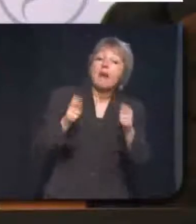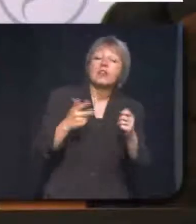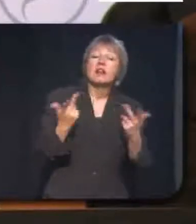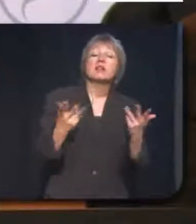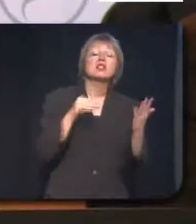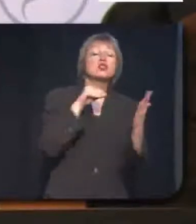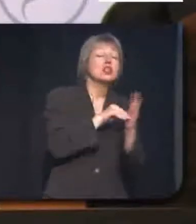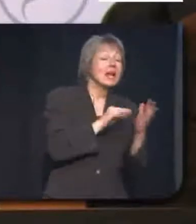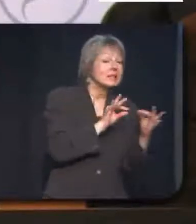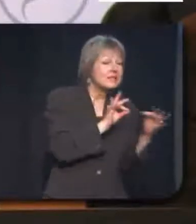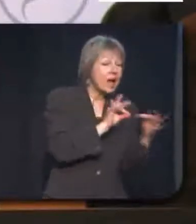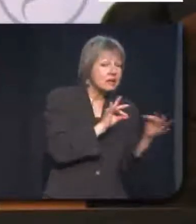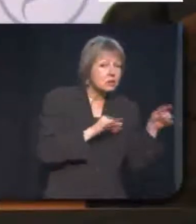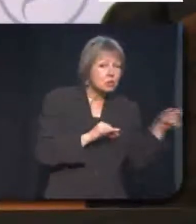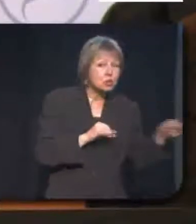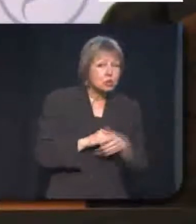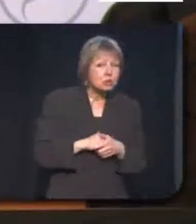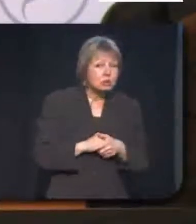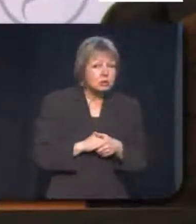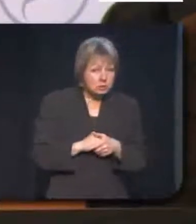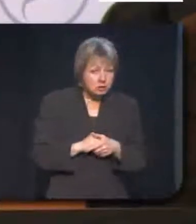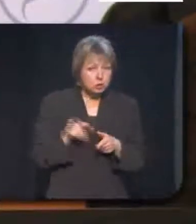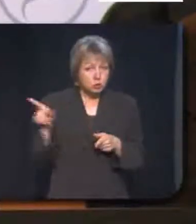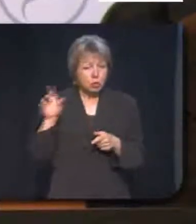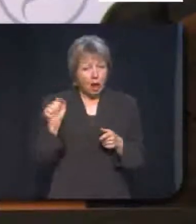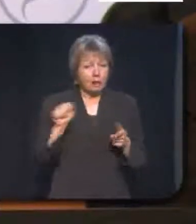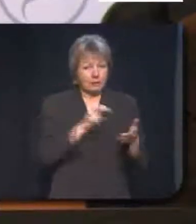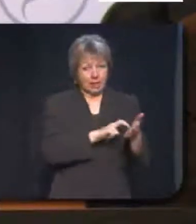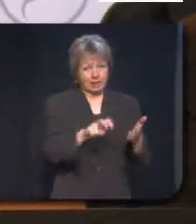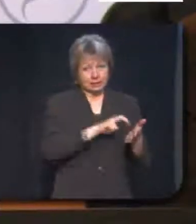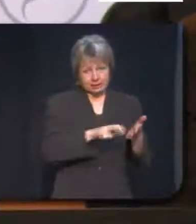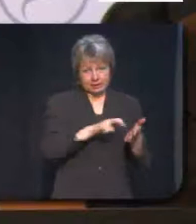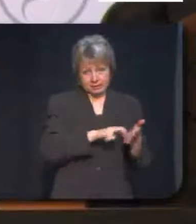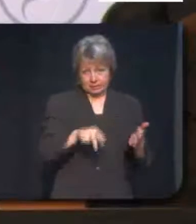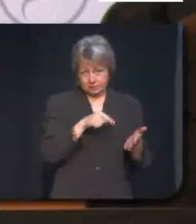in der Satzung ich glaube das können Sie selbst nachlesen